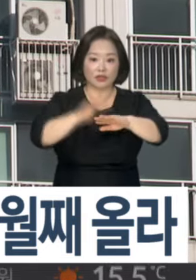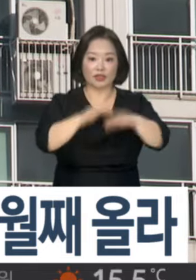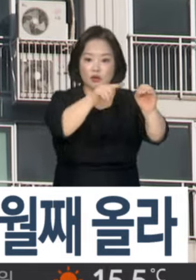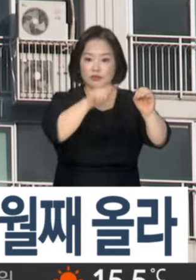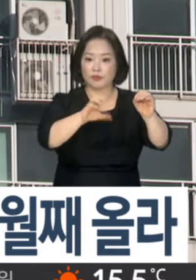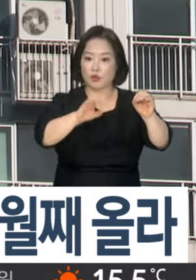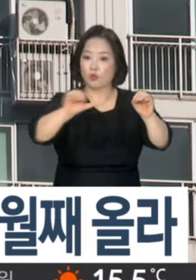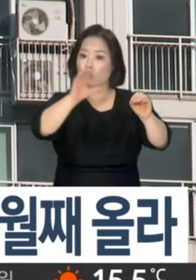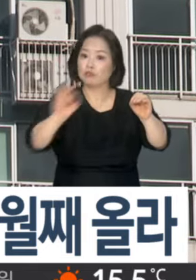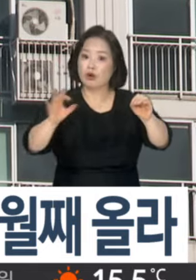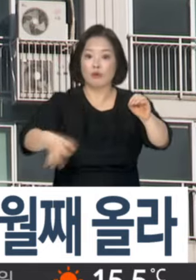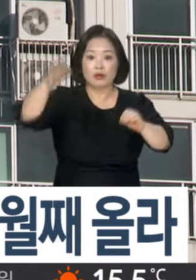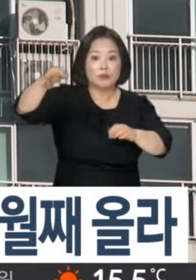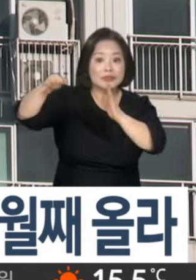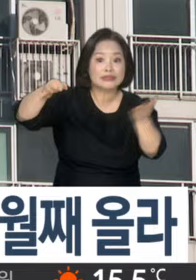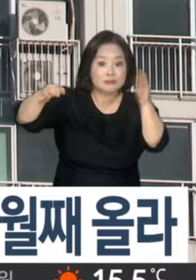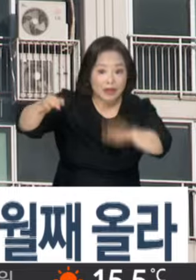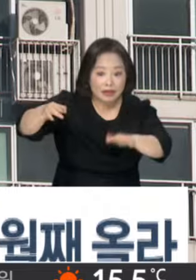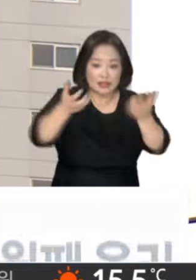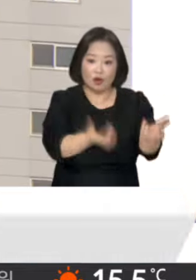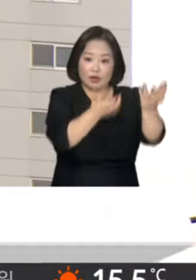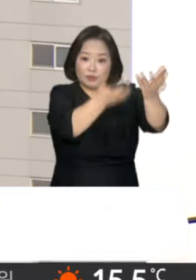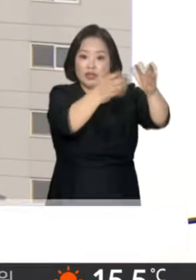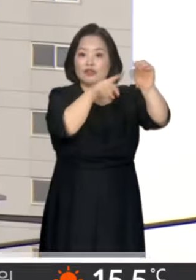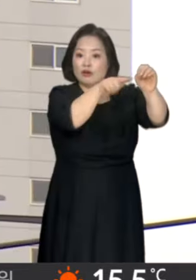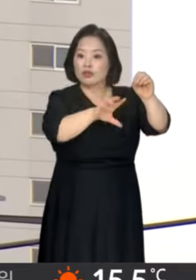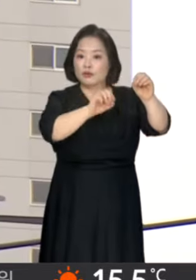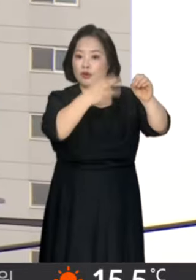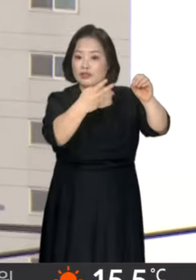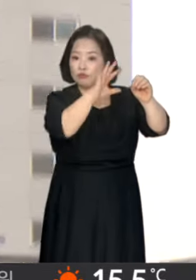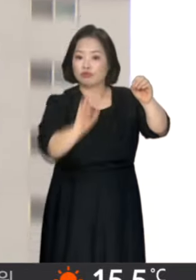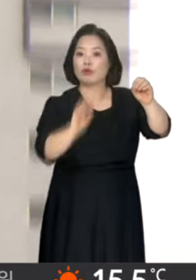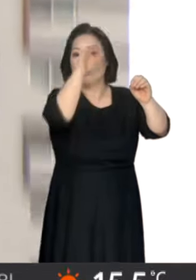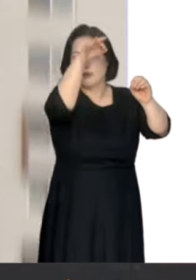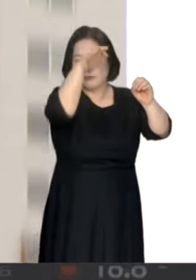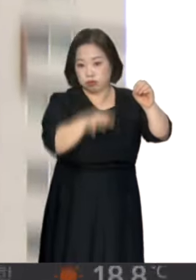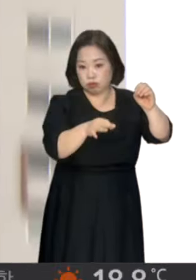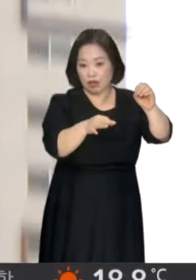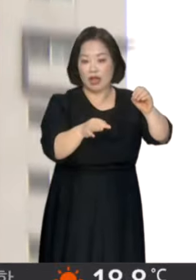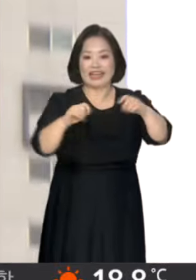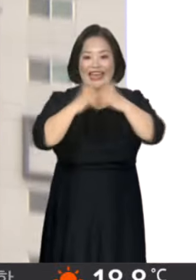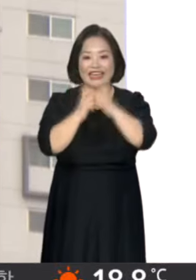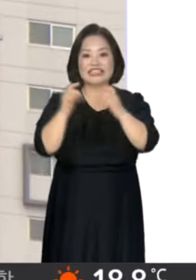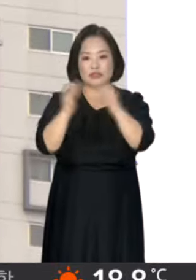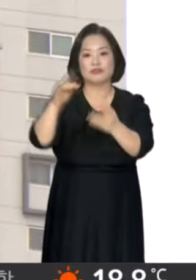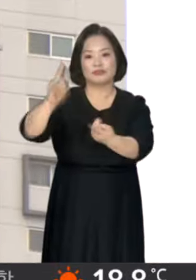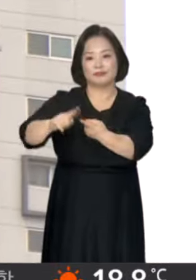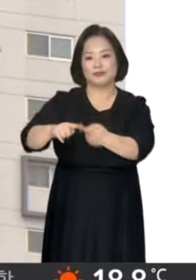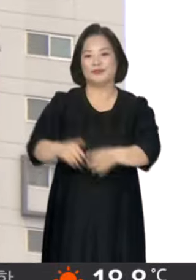0.05% 올랐지만 연립 주택은 0.03% 내렸고 단독 주택은 변동이 없었습니다